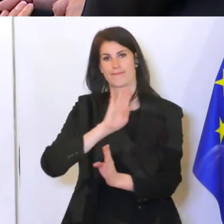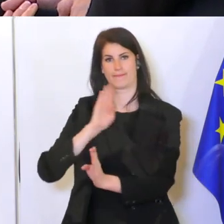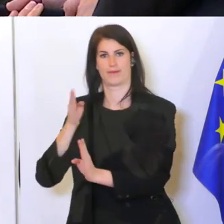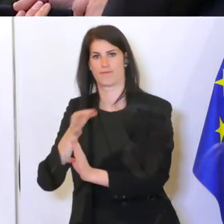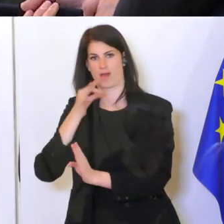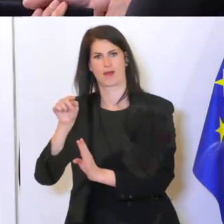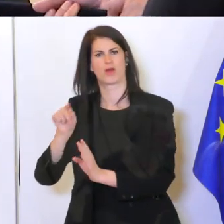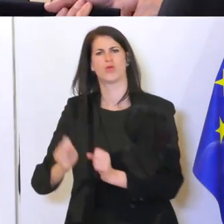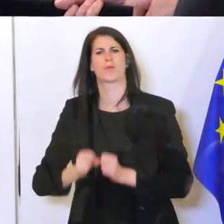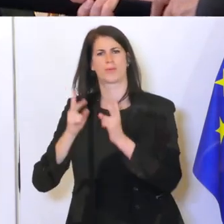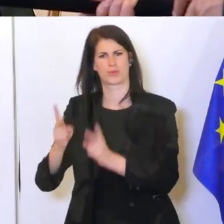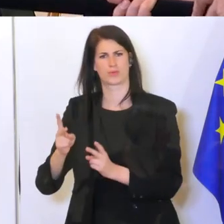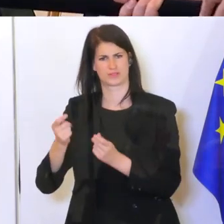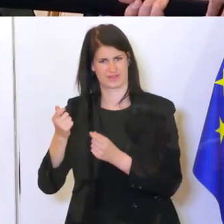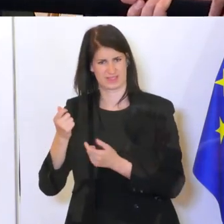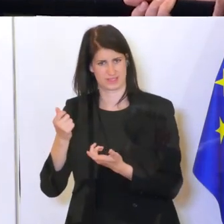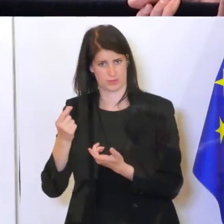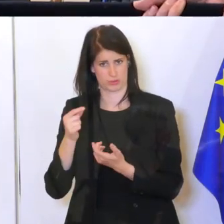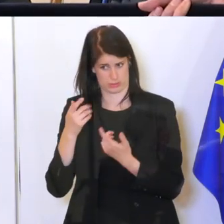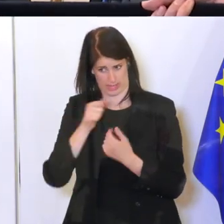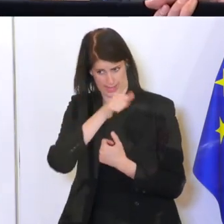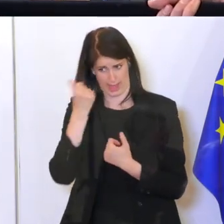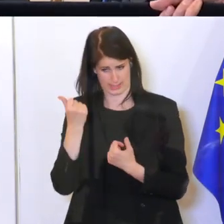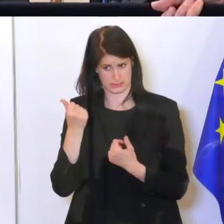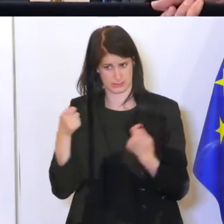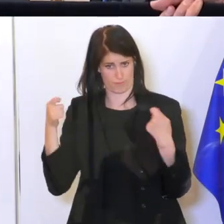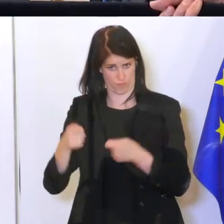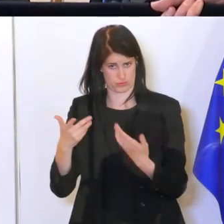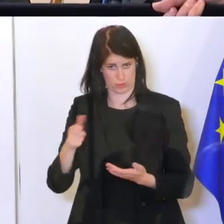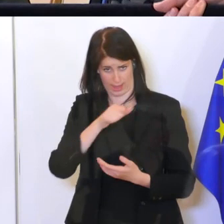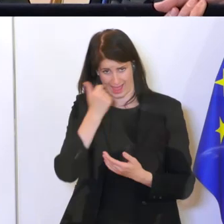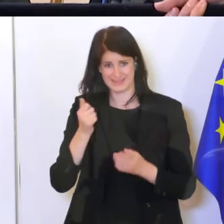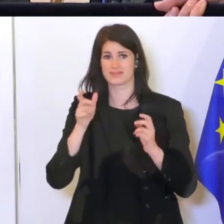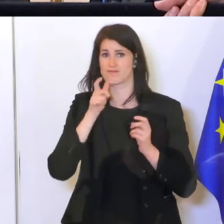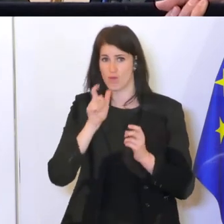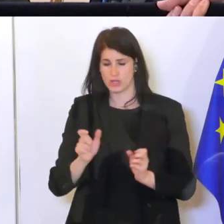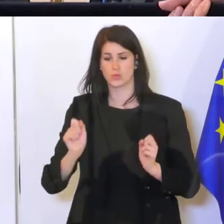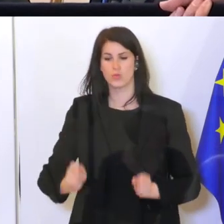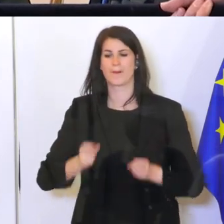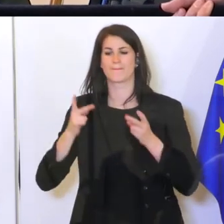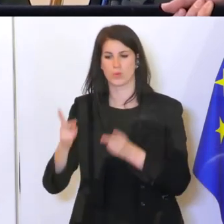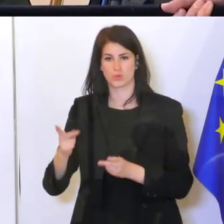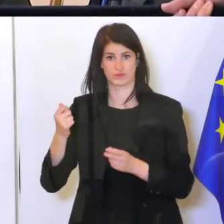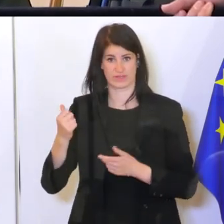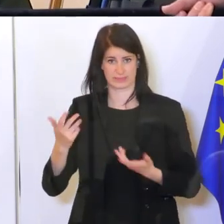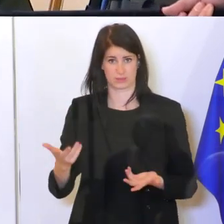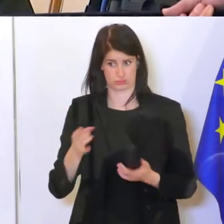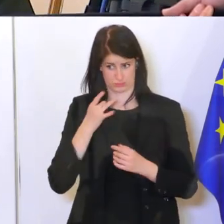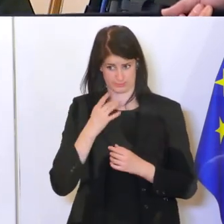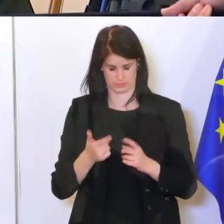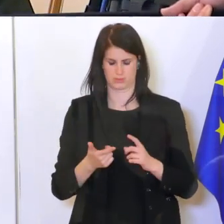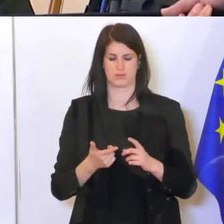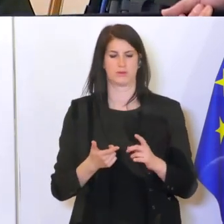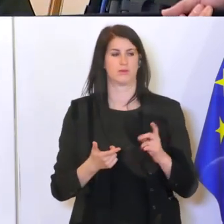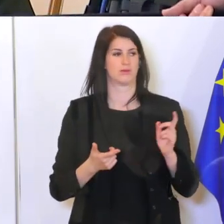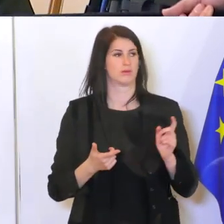wäre meine 2. Frage. Ist das der Titel, dem Sie diesen Fonds geben? Nennt sich der Überbrückungsfinanzierung? Und die